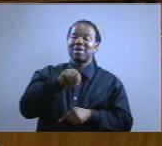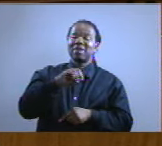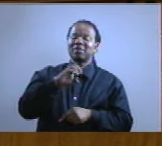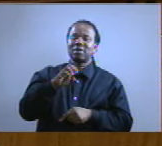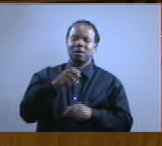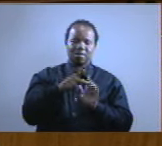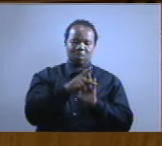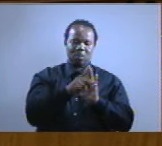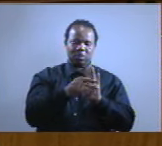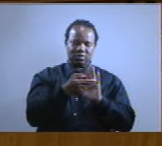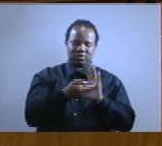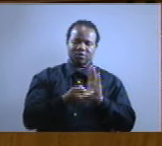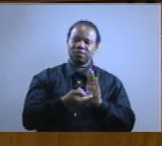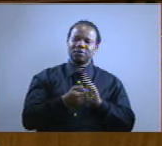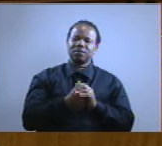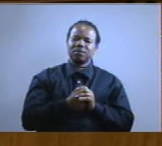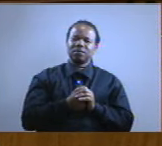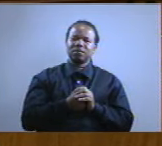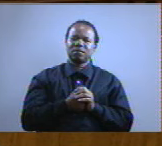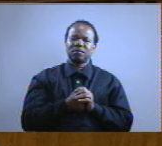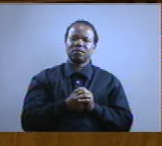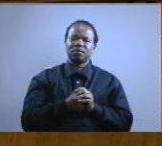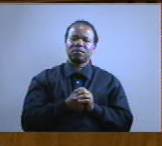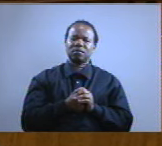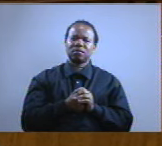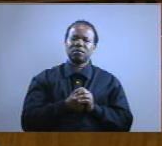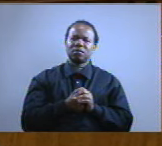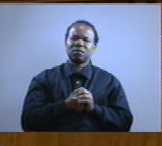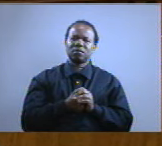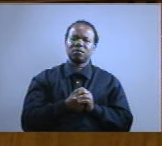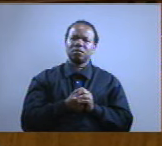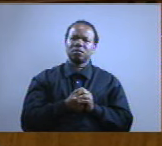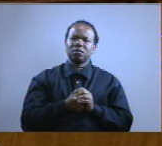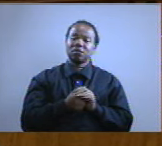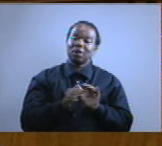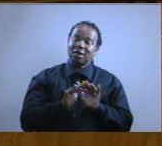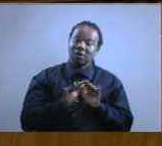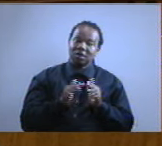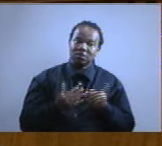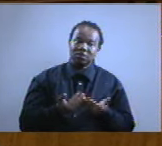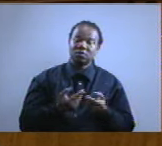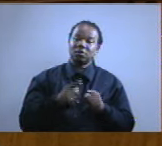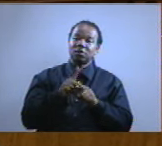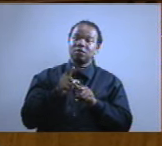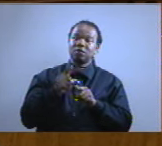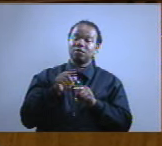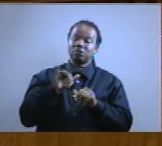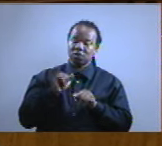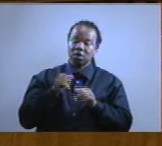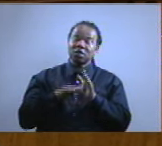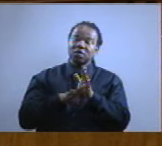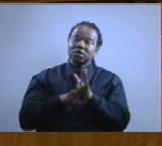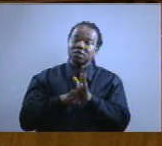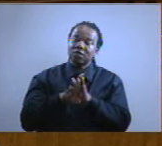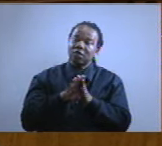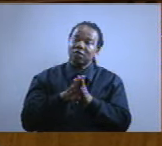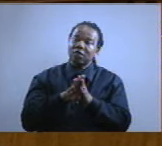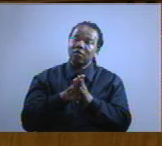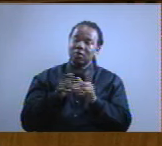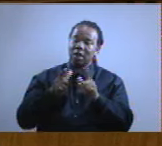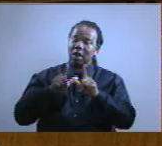onderwikkeling van tale, kultuur en erfenis op die sakelys geplaas, omdat taal